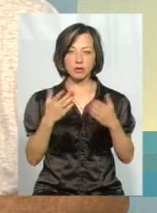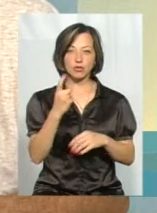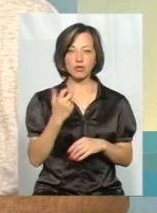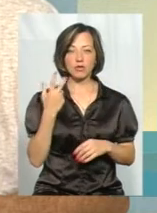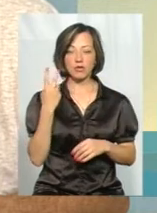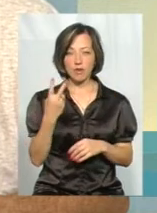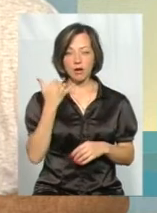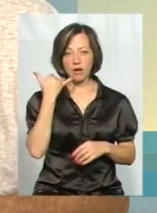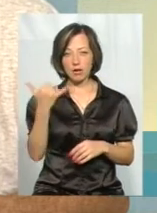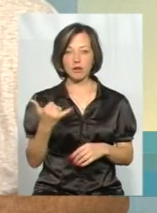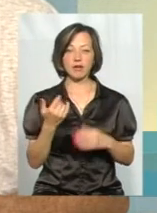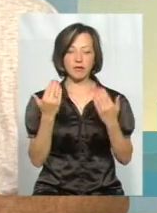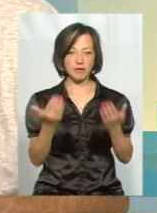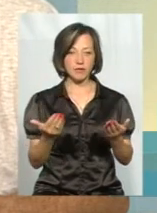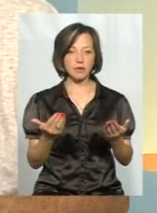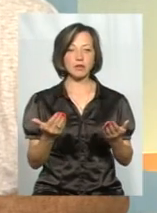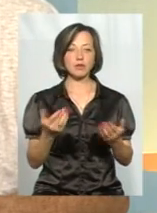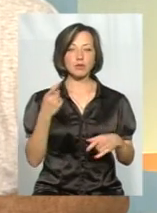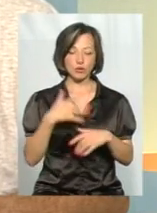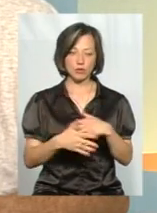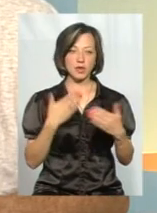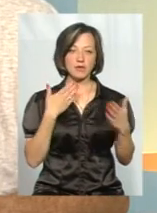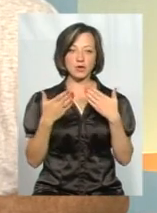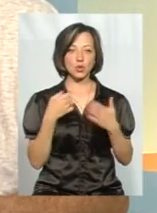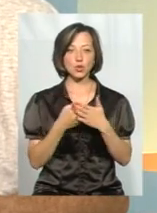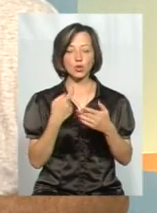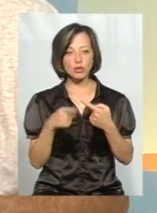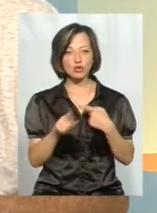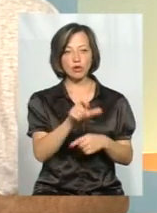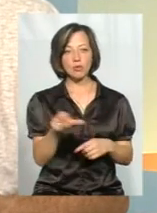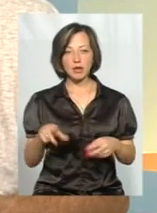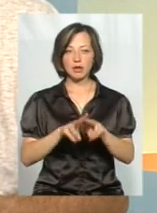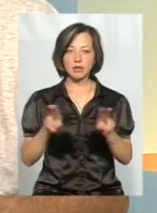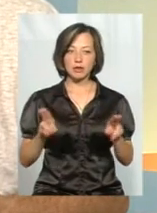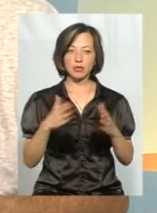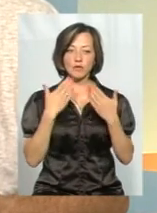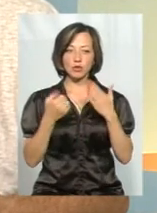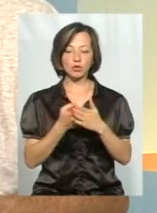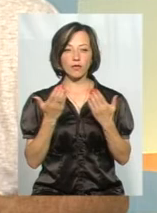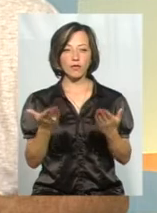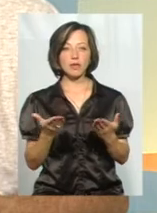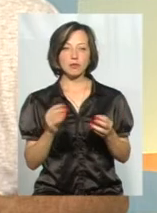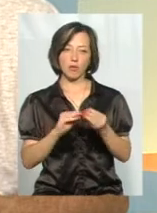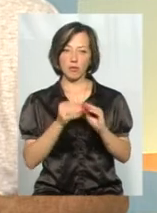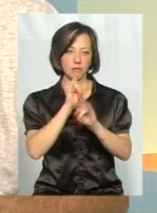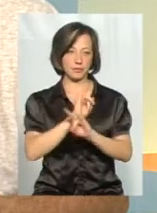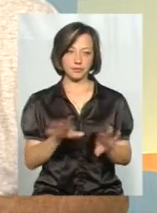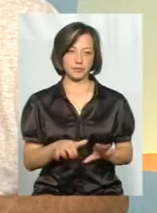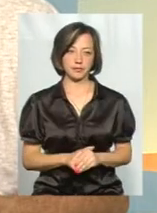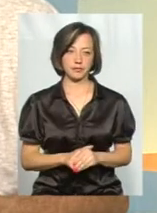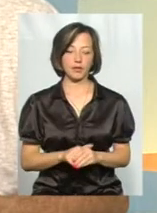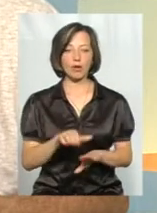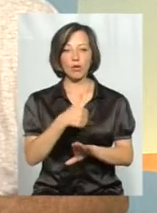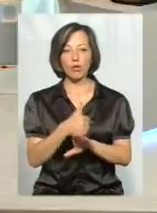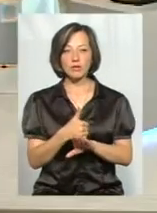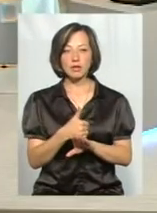102, і ви все ж таки з порозумінням відноситесь до інших громадян, вони так само будуть відноситись до вас, і просто проблем не виникне. Тобто головне